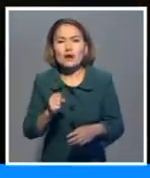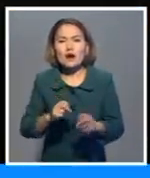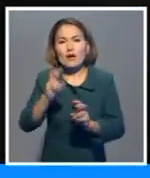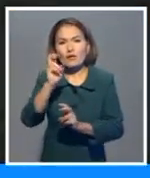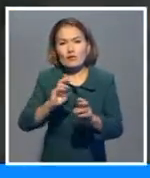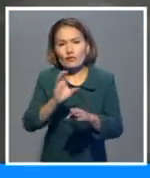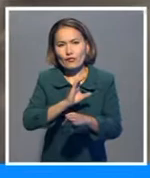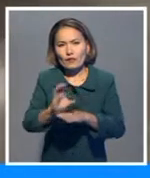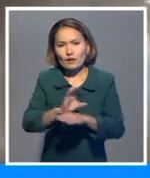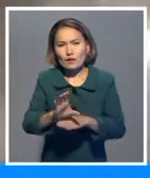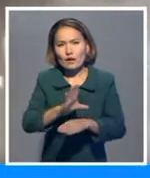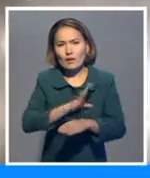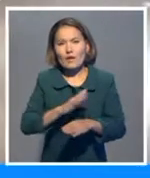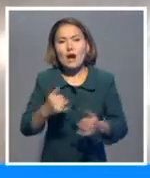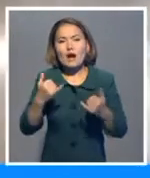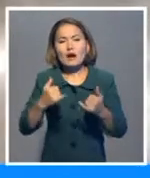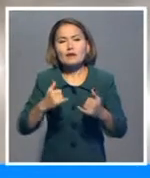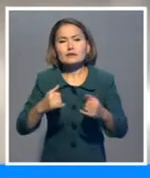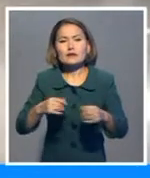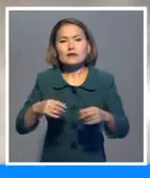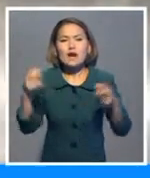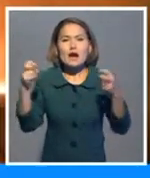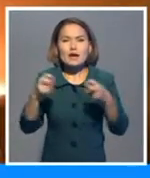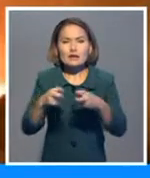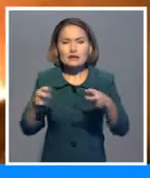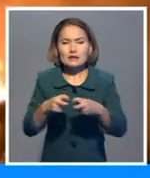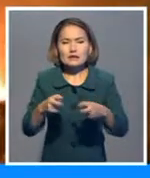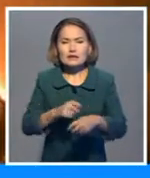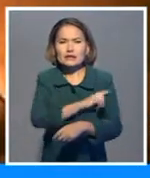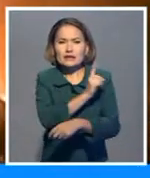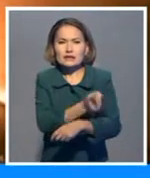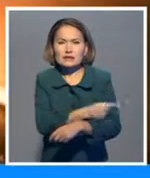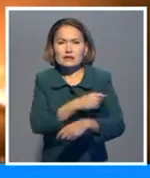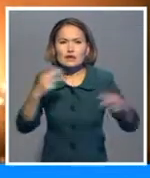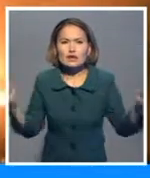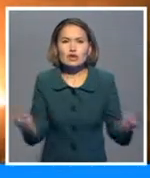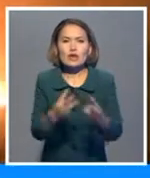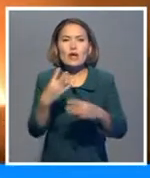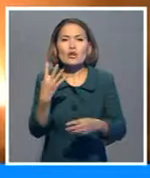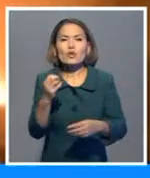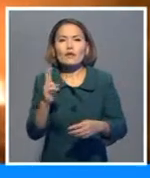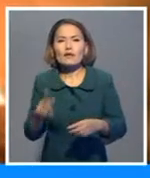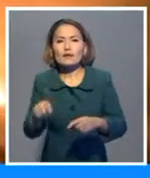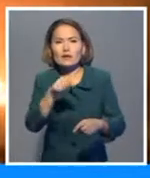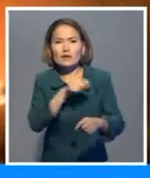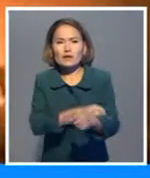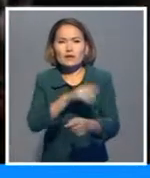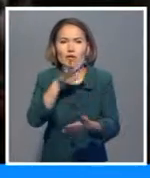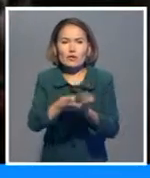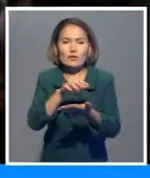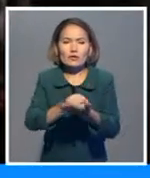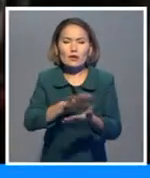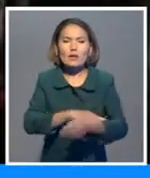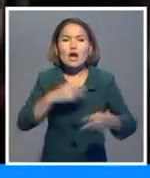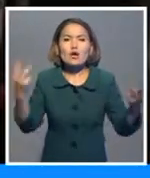шектеулі серіктестігінің ауласында тұтанған. Доңғалақтардың ішінен шыққан өрт айналасы бір сағаттың ішінде 400 шаршы метр аумақты жалмаған. Оны